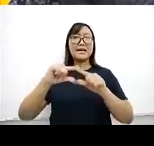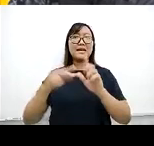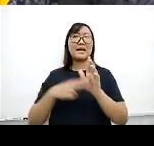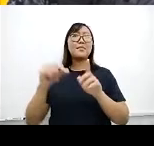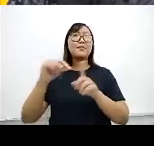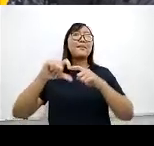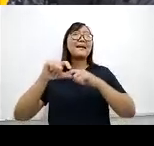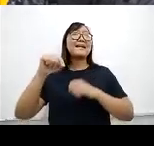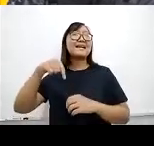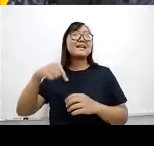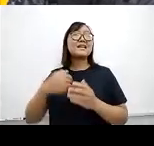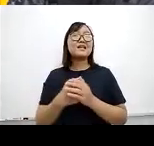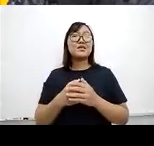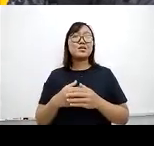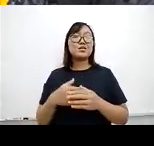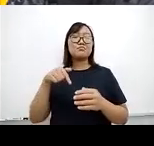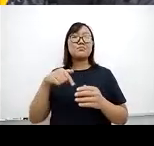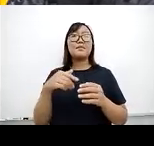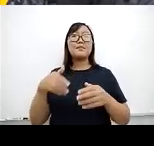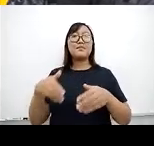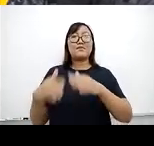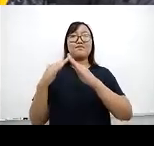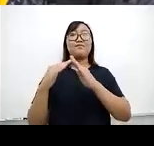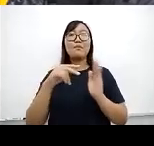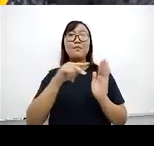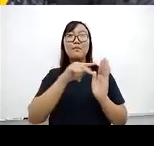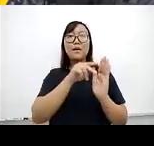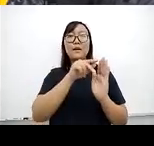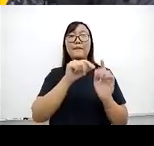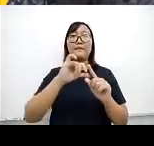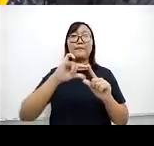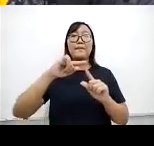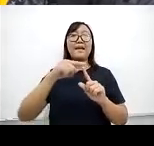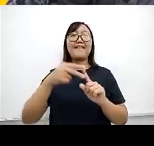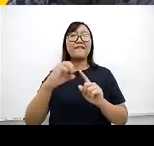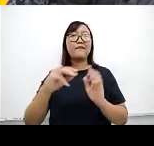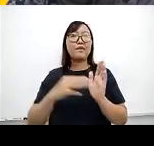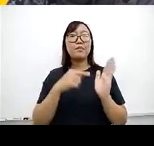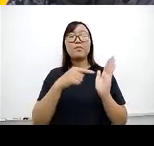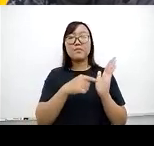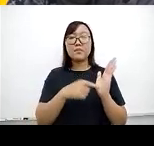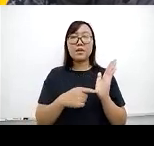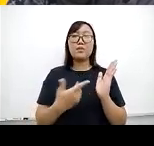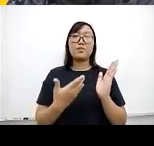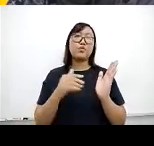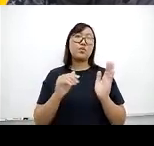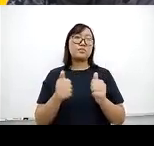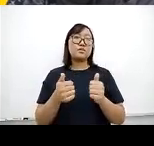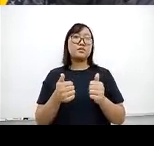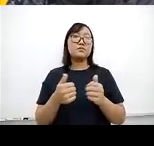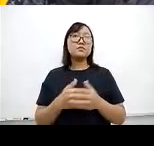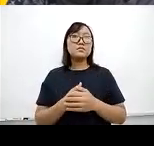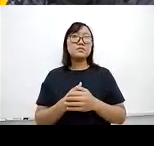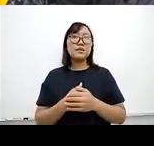ini membangun sebuah platform ini juga pada aspek abdana Amerika jadi kita berkaca dari Ice yang kita bangun saja